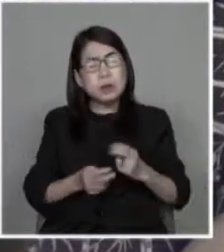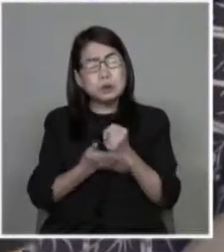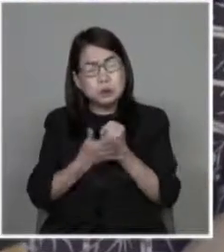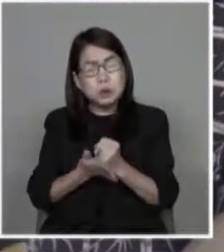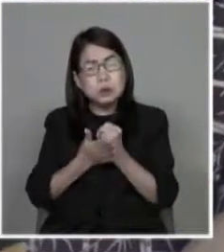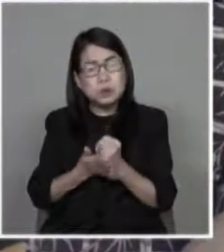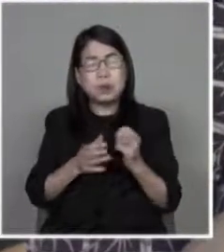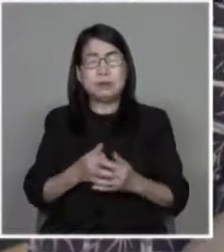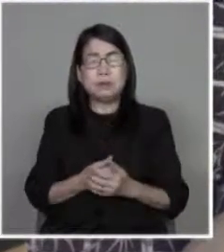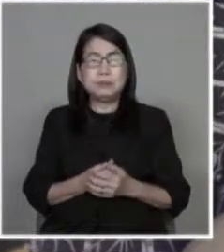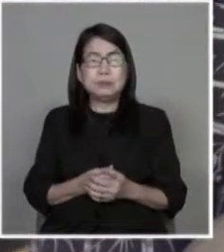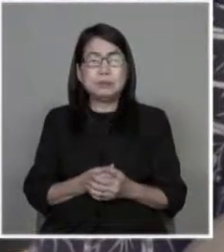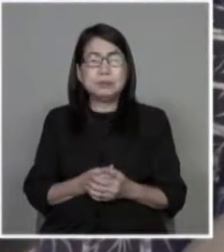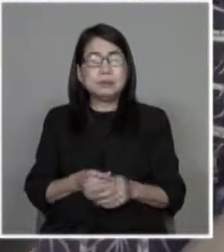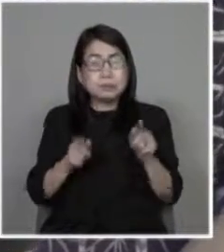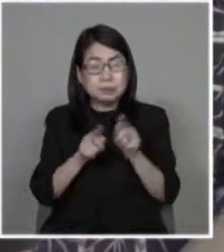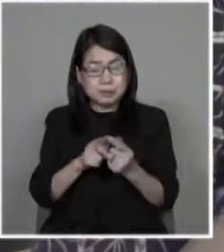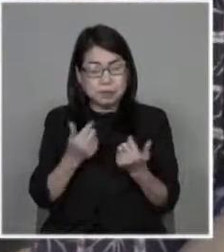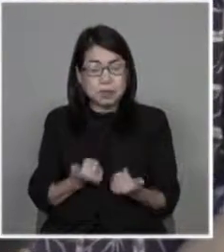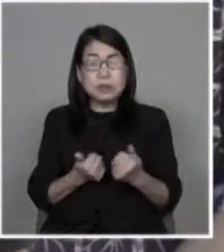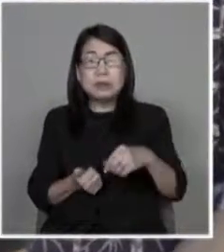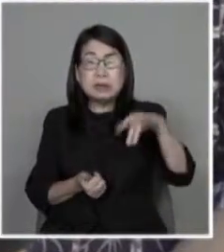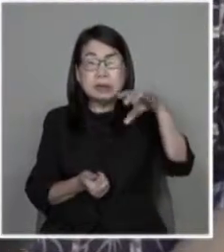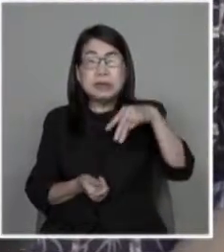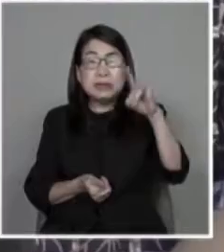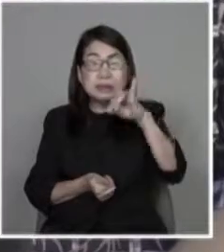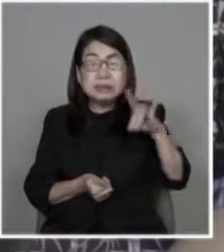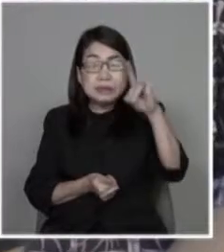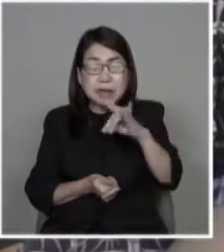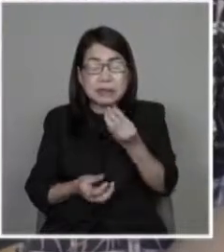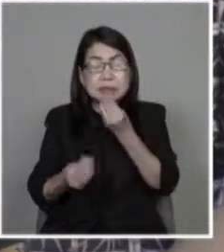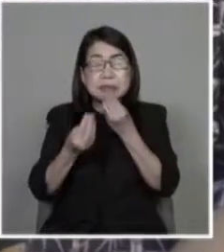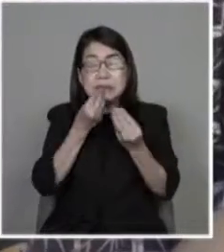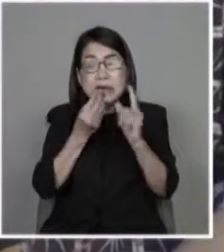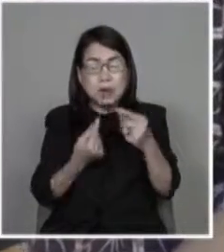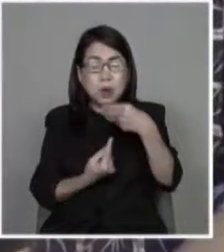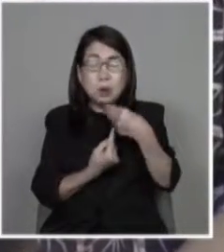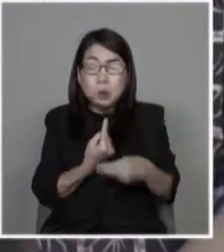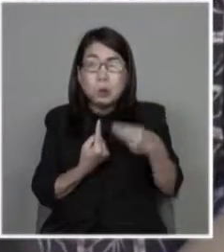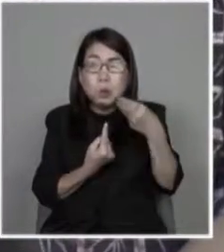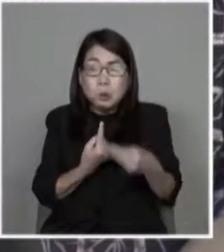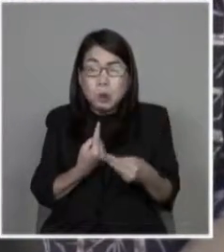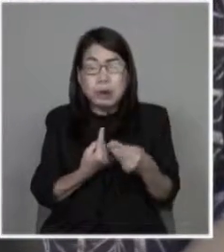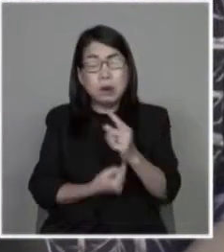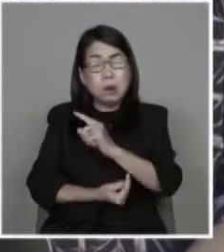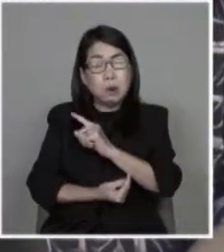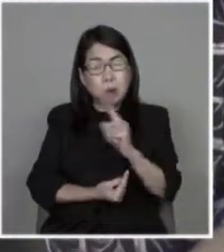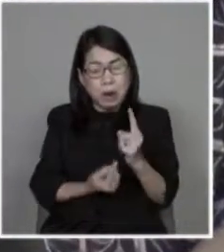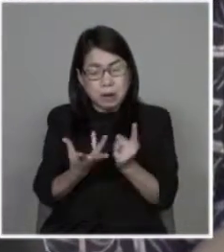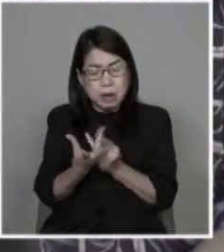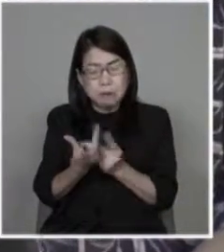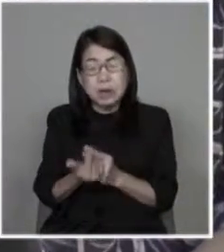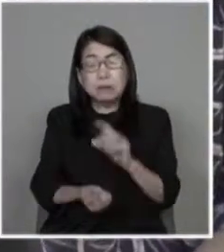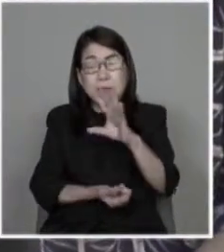ณีสัตว์ทุกวันนี้เนี่ยที่กินนะครับไม่ว่ากล้วยวันหนึ่งประมาณ500หวีนะ